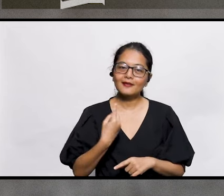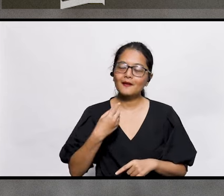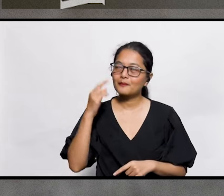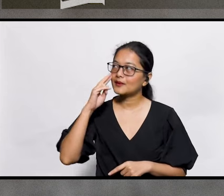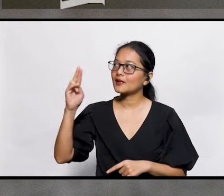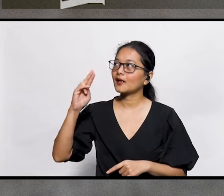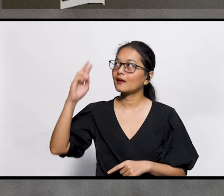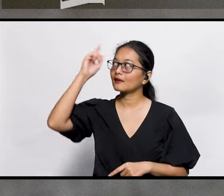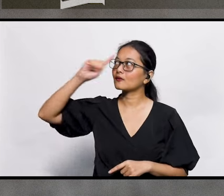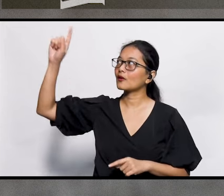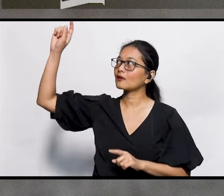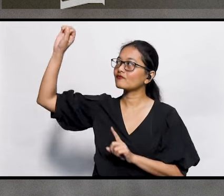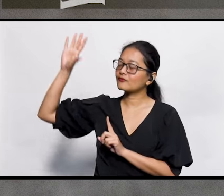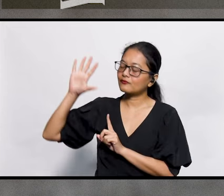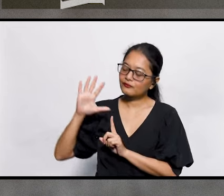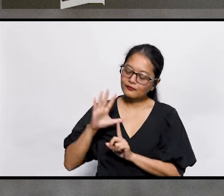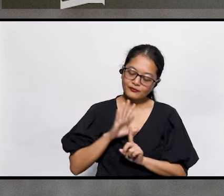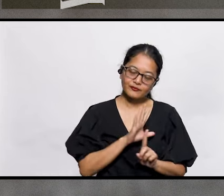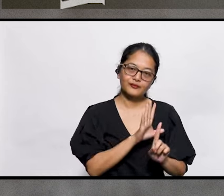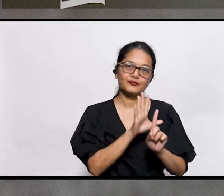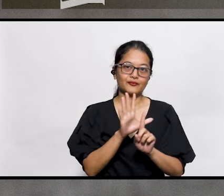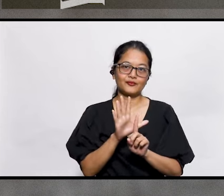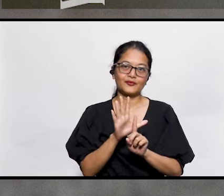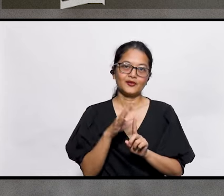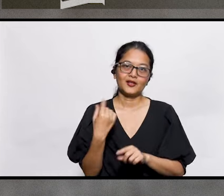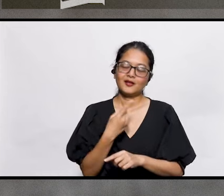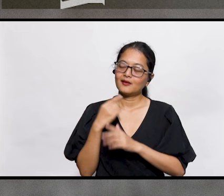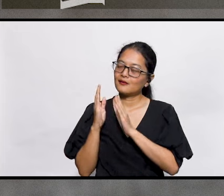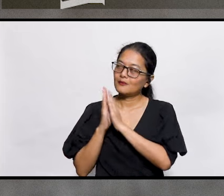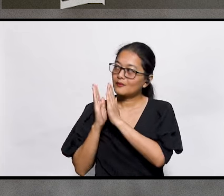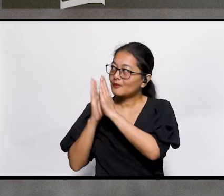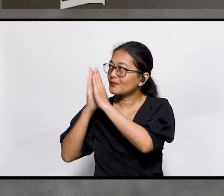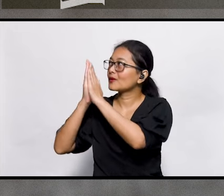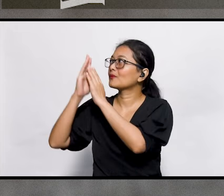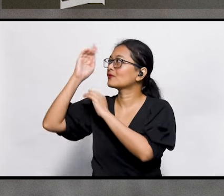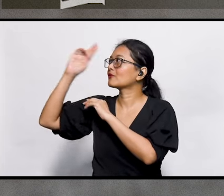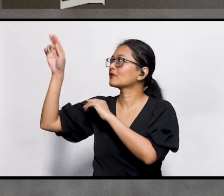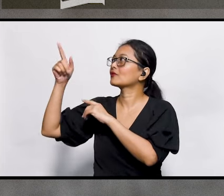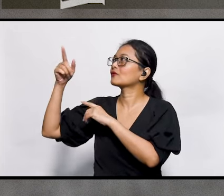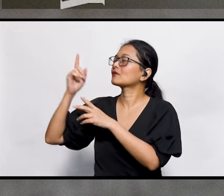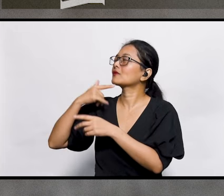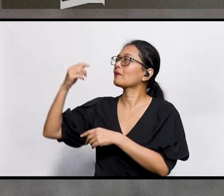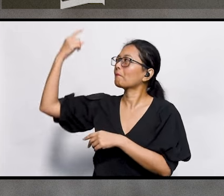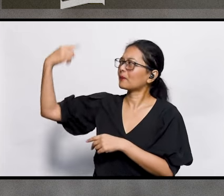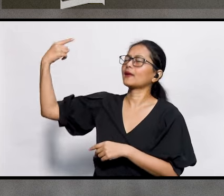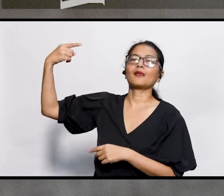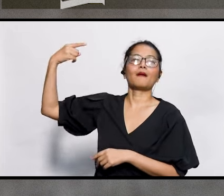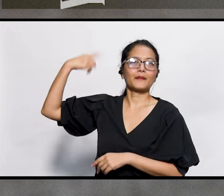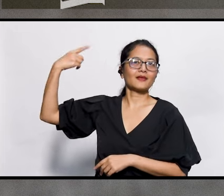mengikuti Anda memuji itu sebuah strategi atau perintah sih teman-teman